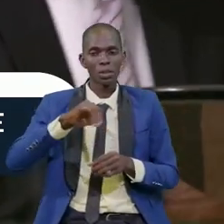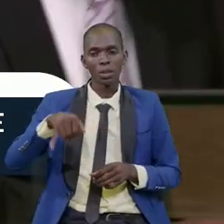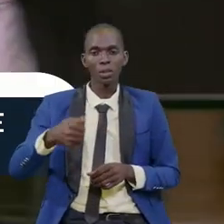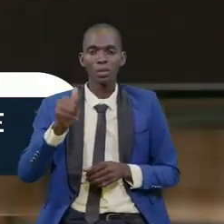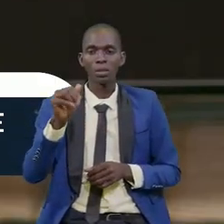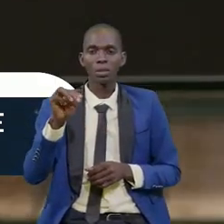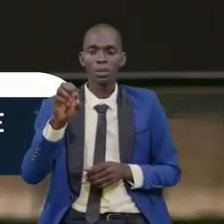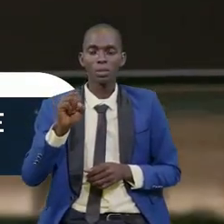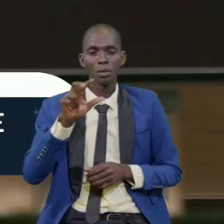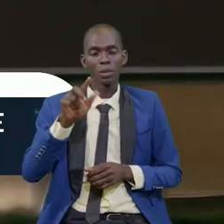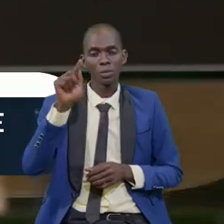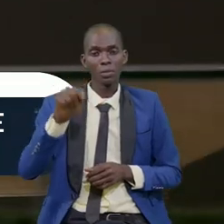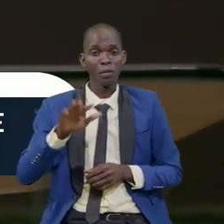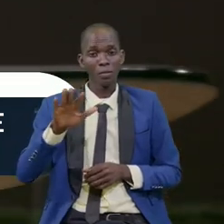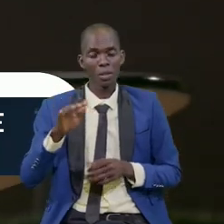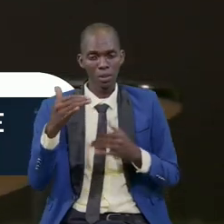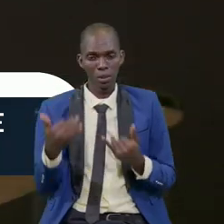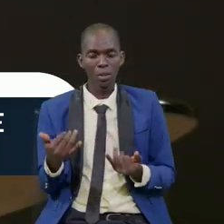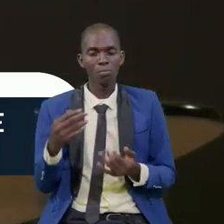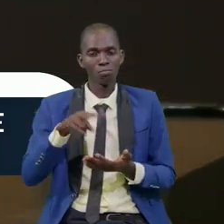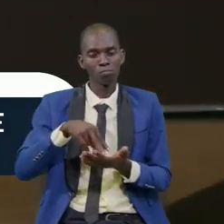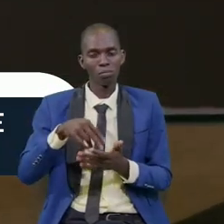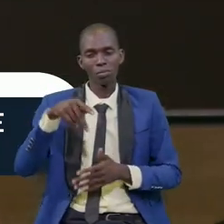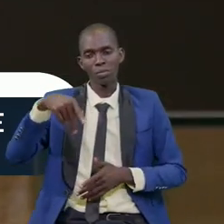verset 5. Voyons,